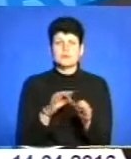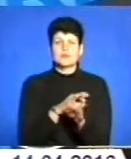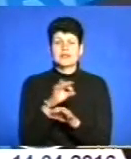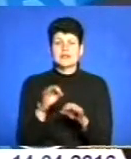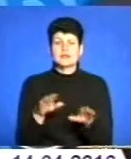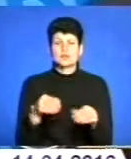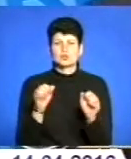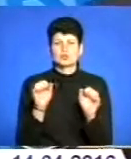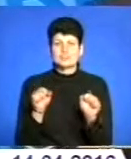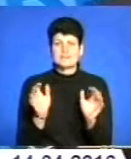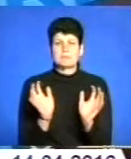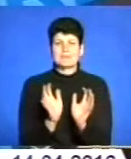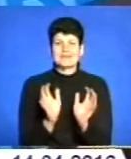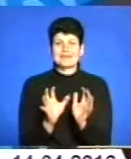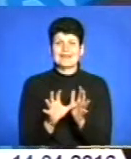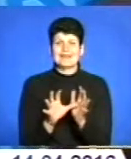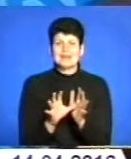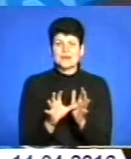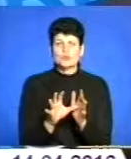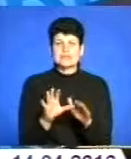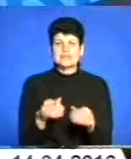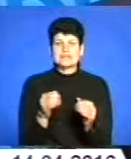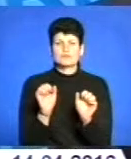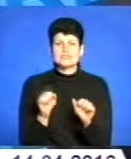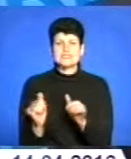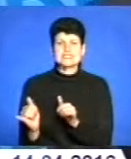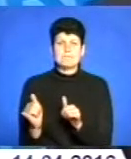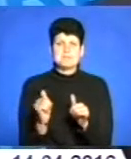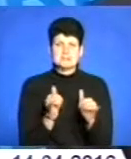зберегти енергію, дають можливість забезпечити